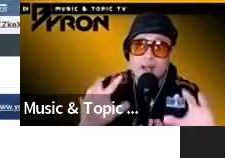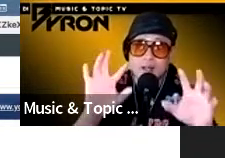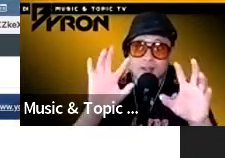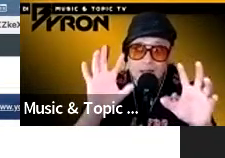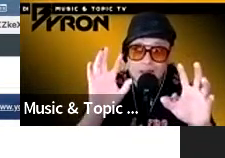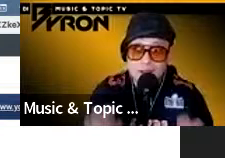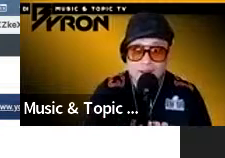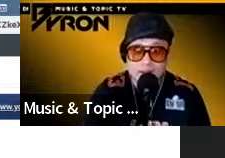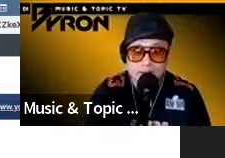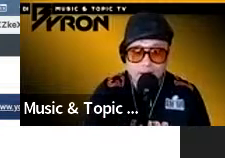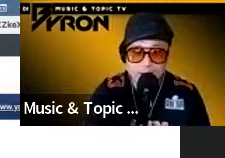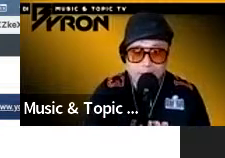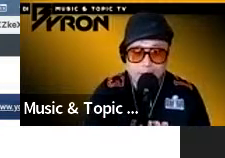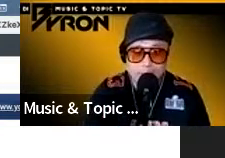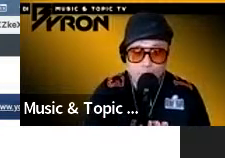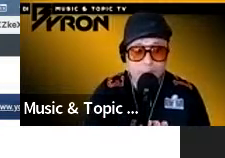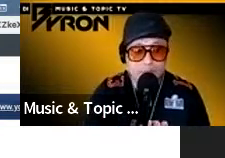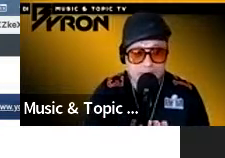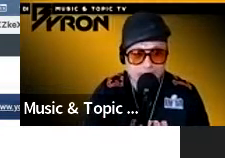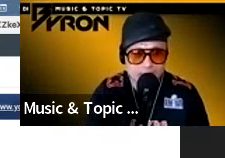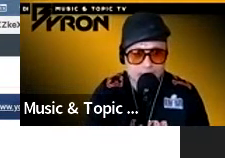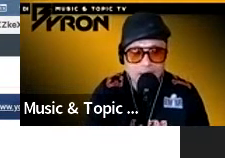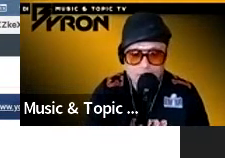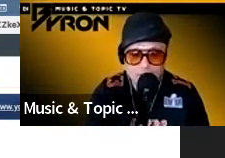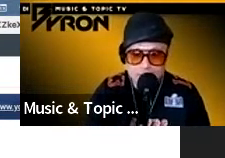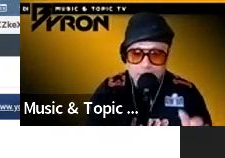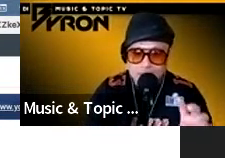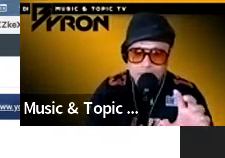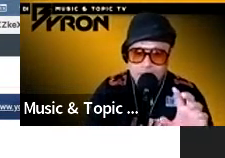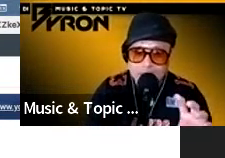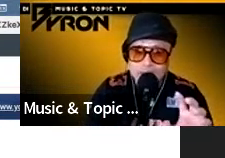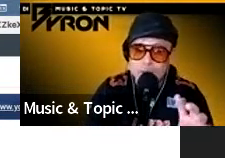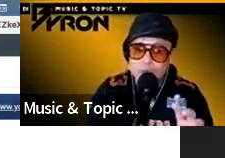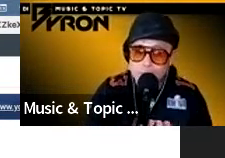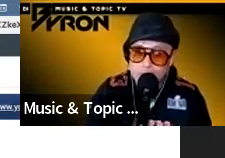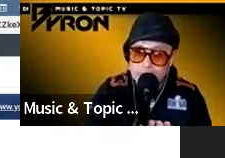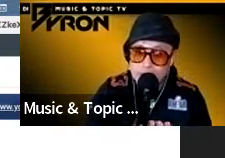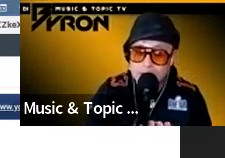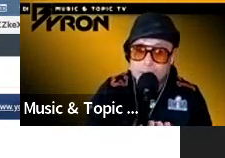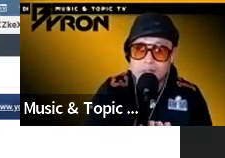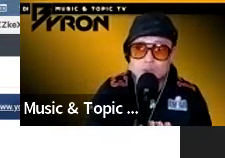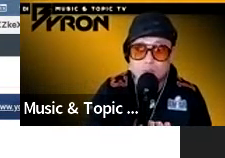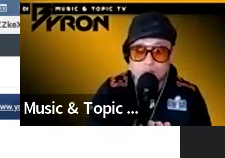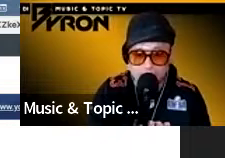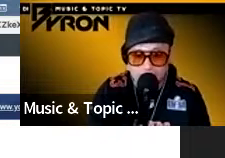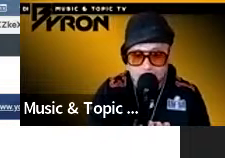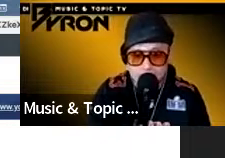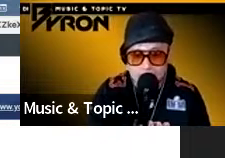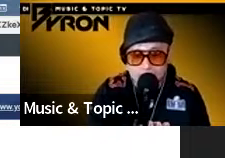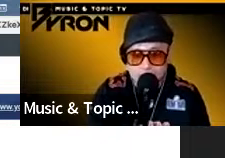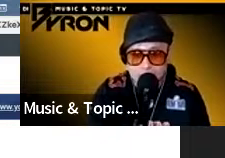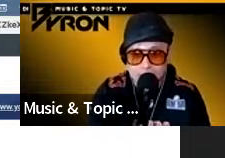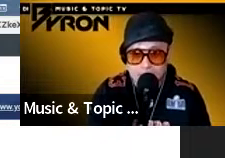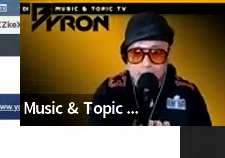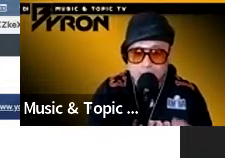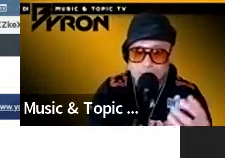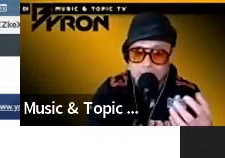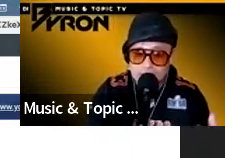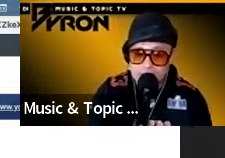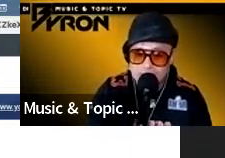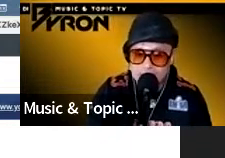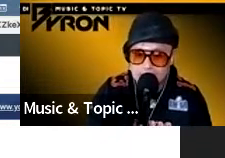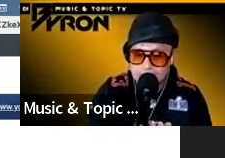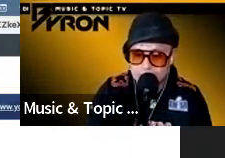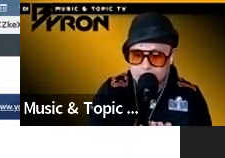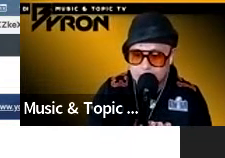Police na website. Ngayon, nagkaroon po kanina ng press conference. Nagkaroon tayo